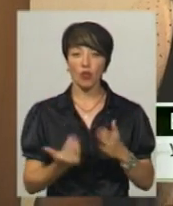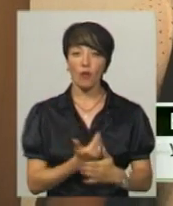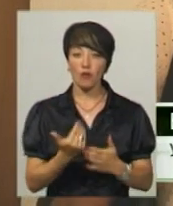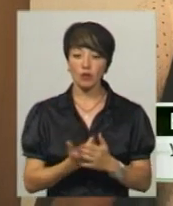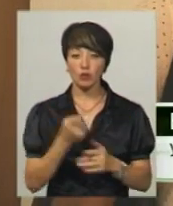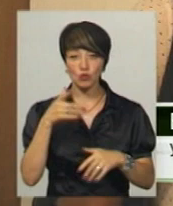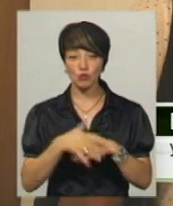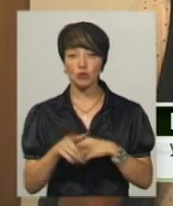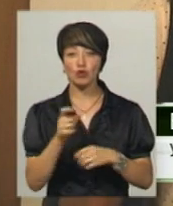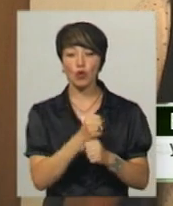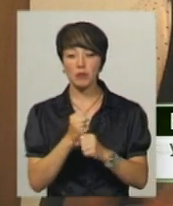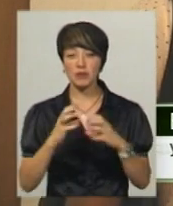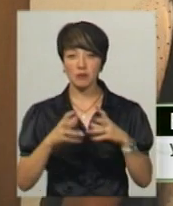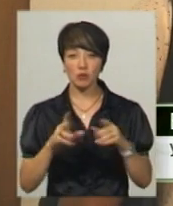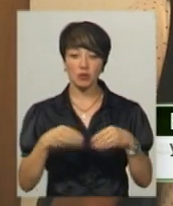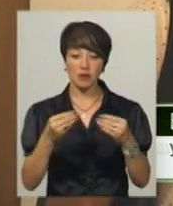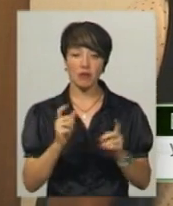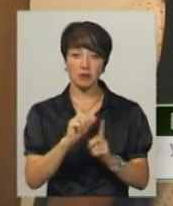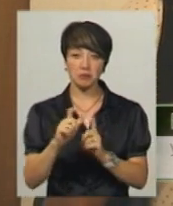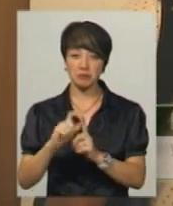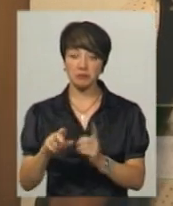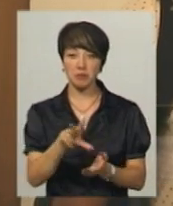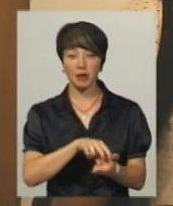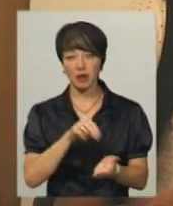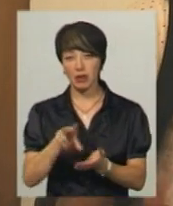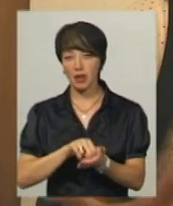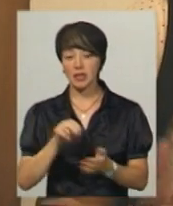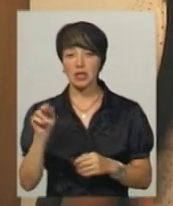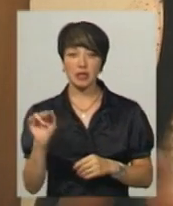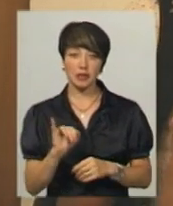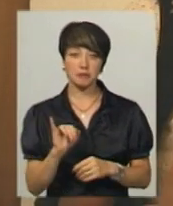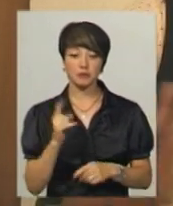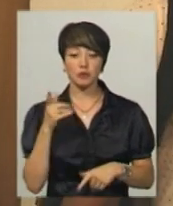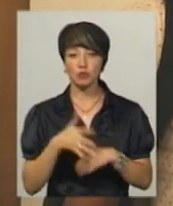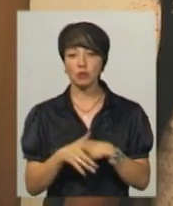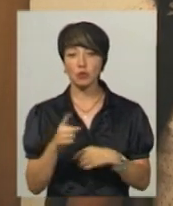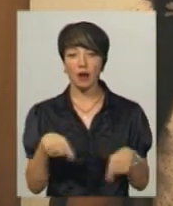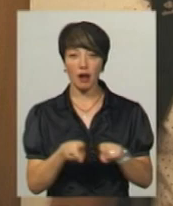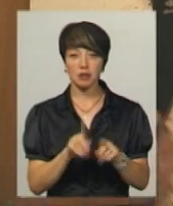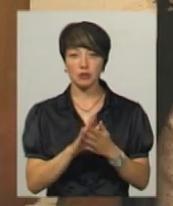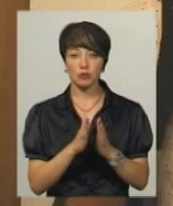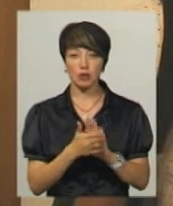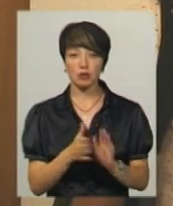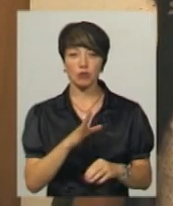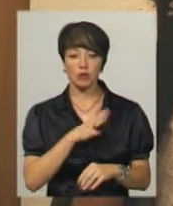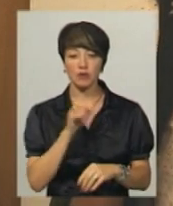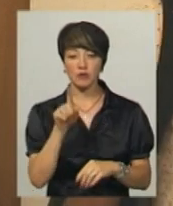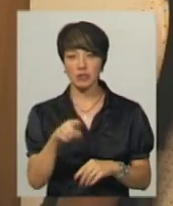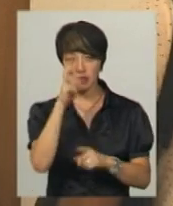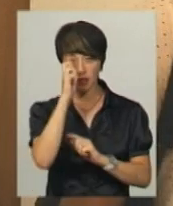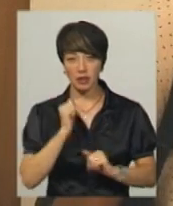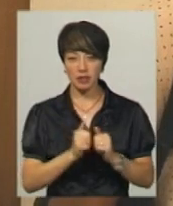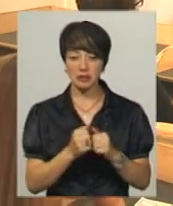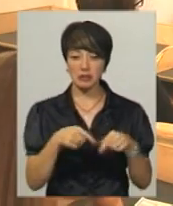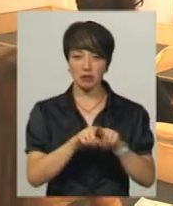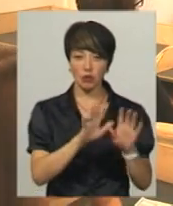розумієш, що робиться в світі, ти можеш давати якісь свіжі приклади, ну і там розуміти, що така ситуація була там в тій країні, це